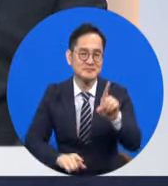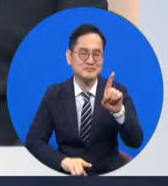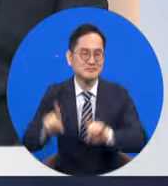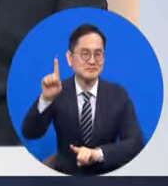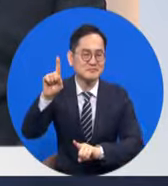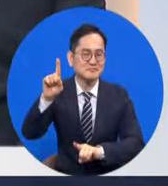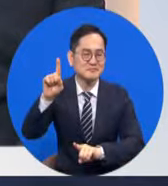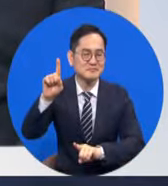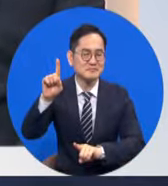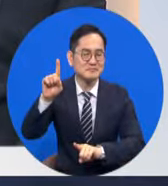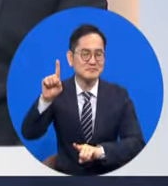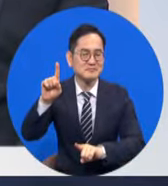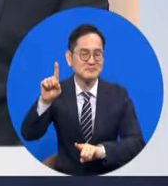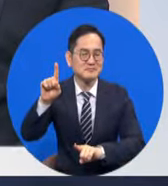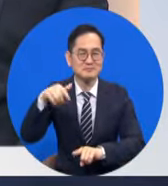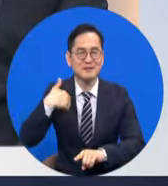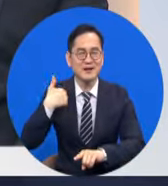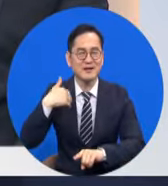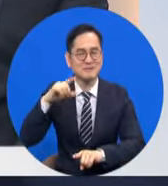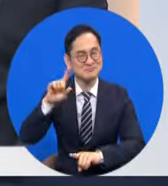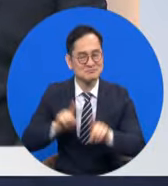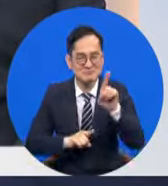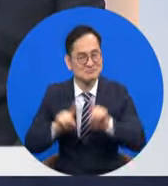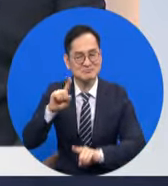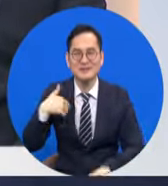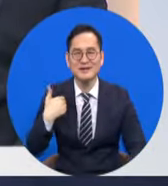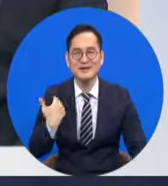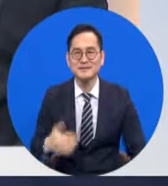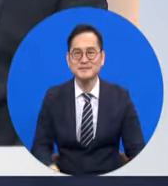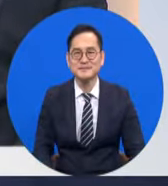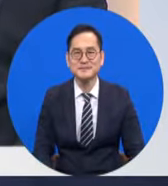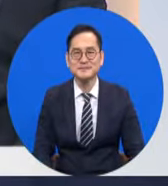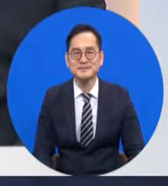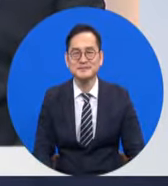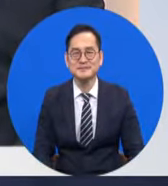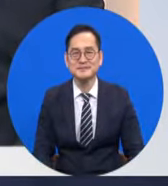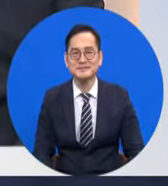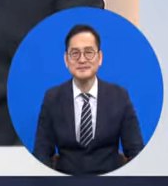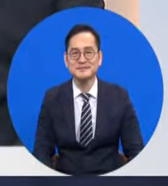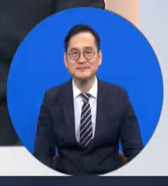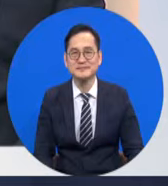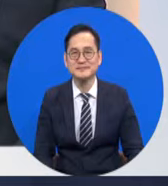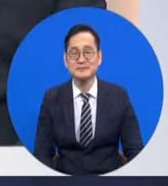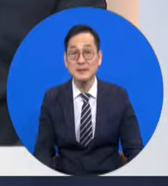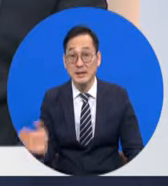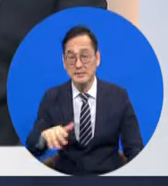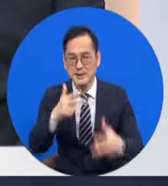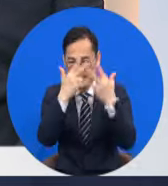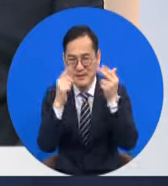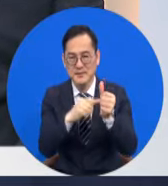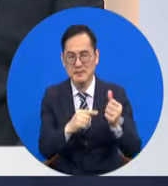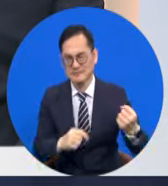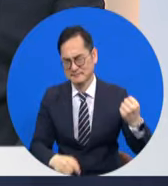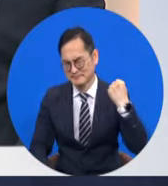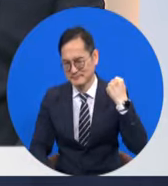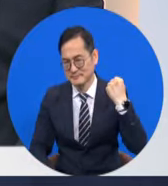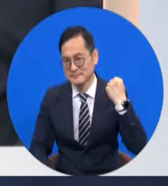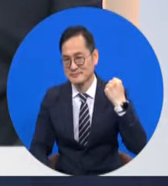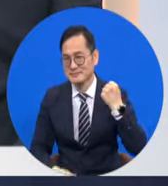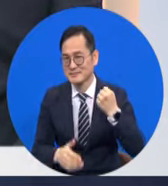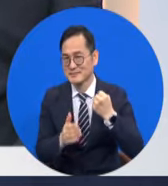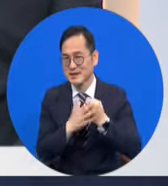예측하기가 쉽지는 않은데요. 어쨌든 추세상으로 여기도 역시 이재명 대표라는 상징성 이런